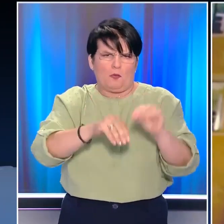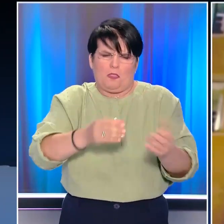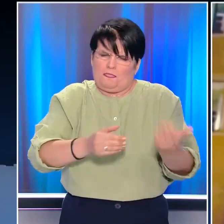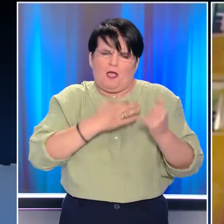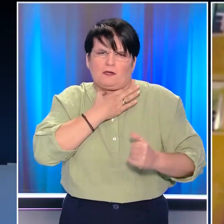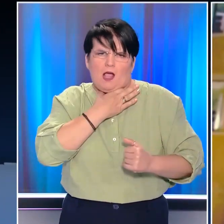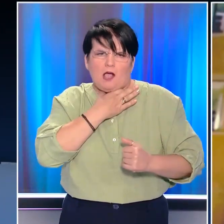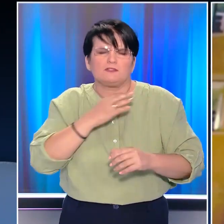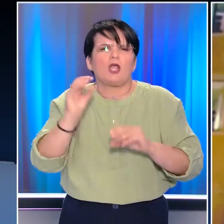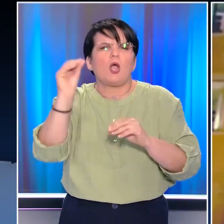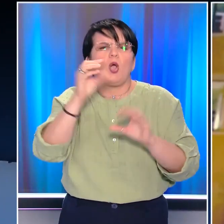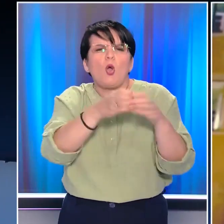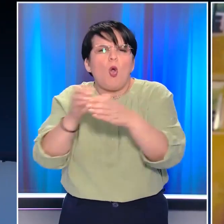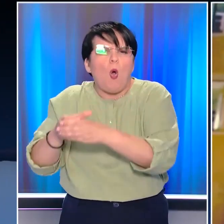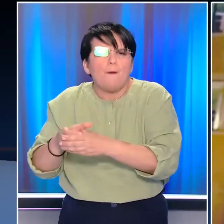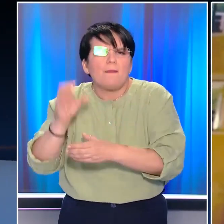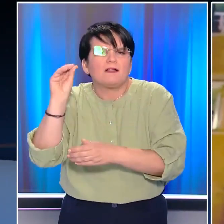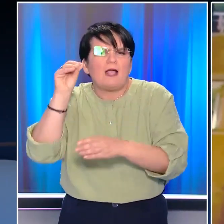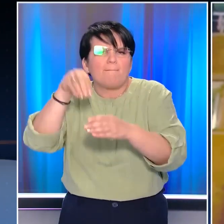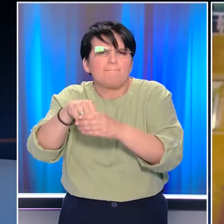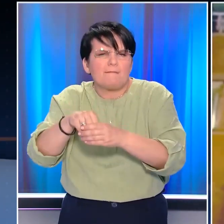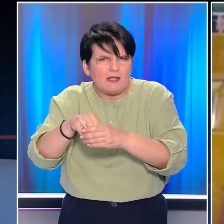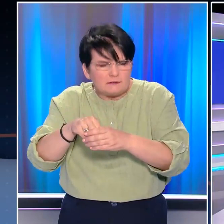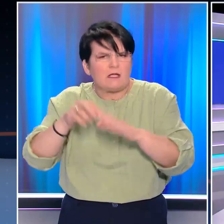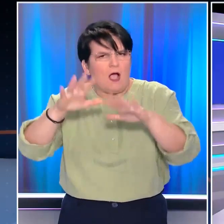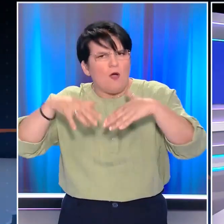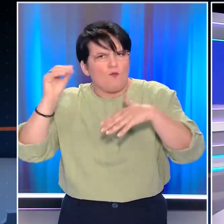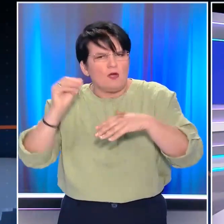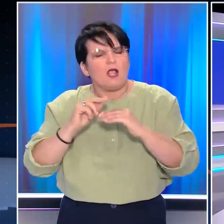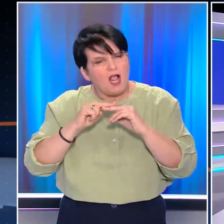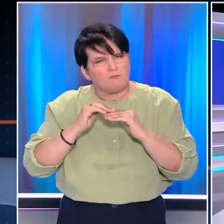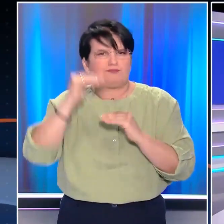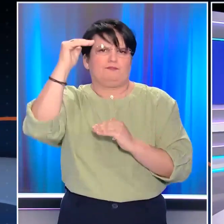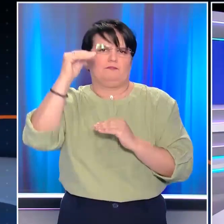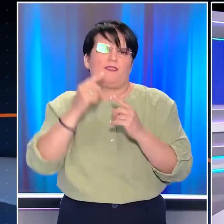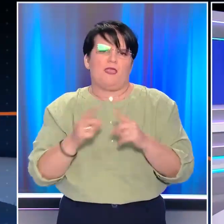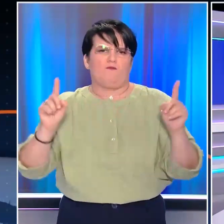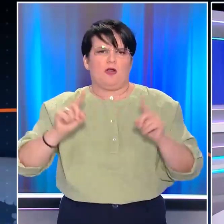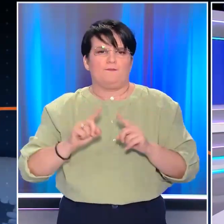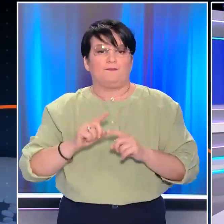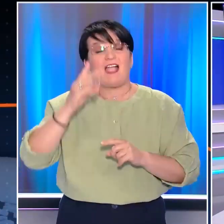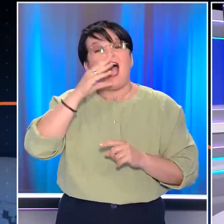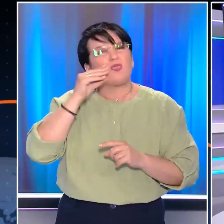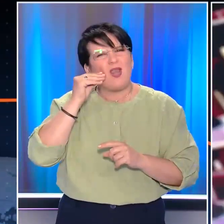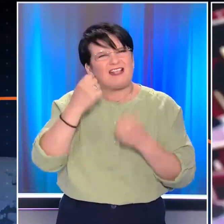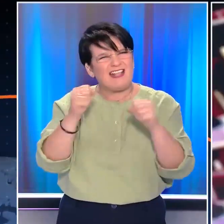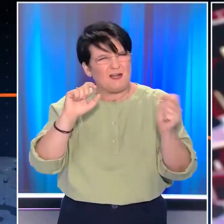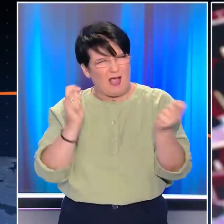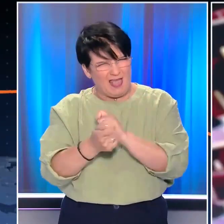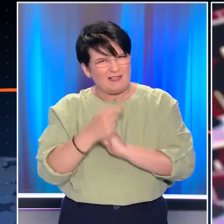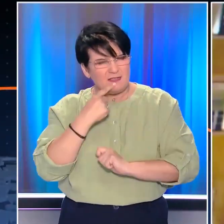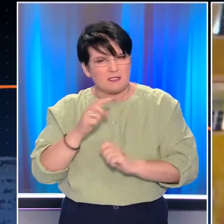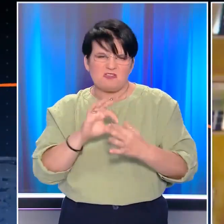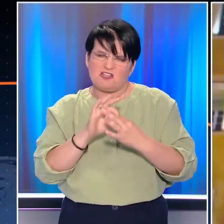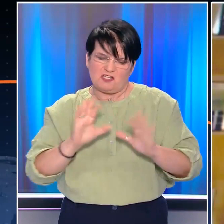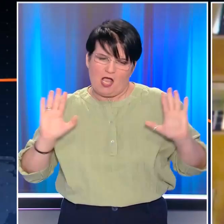αναλογική, αν ο ΣΥΡΙΖΑ έρθει πρώτος με καθαρή διαφορά. Ο Ανδρουλάκης έχει πει ότι δεν συνεργάζεται. Λέει προεκλογικά ότι